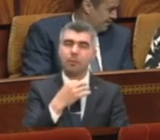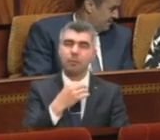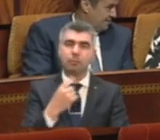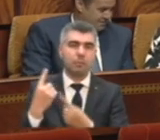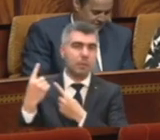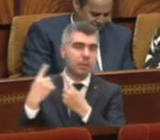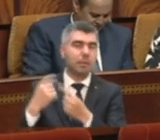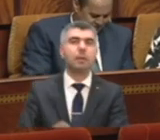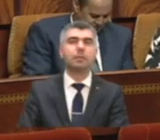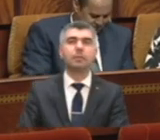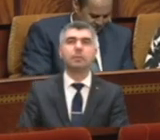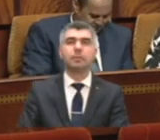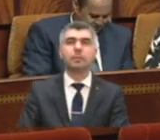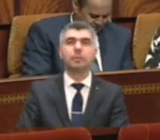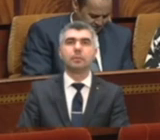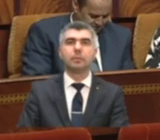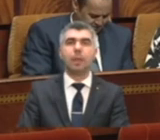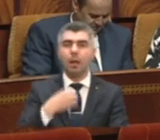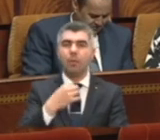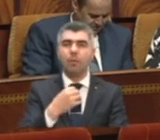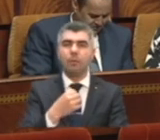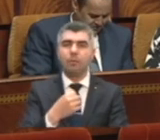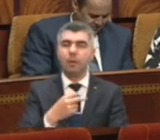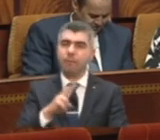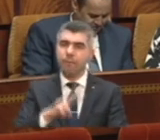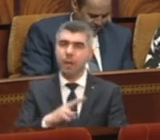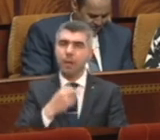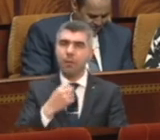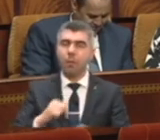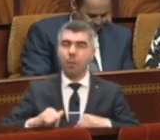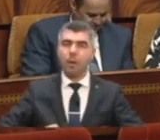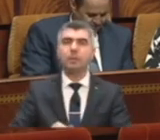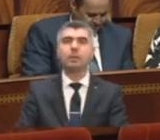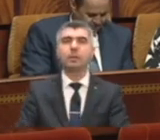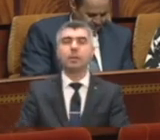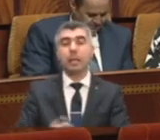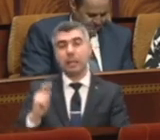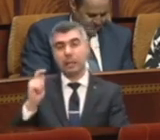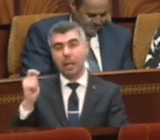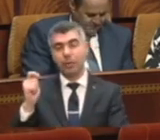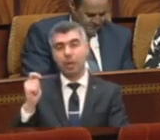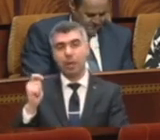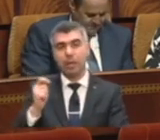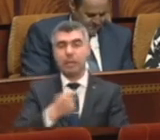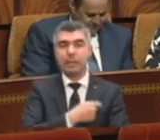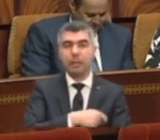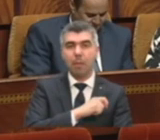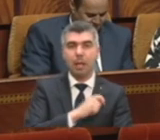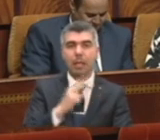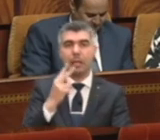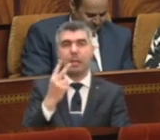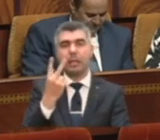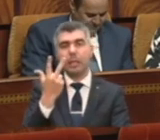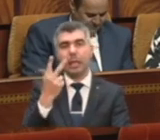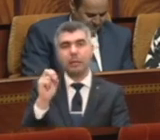لأن غنمشيو بالمنطقة السيد الوزير، ما بين طنجة وطريفة كاينة 30 كيلومتر،